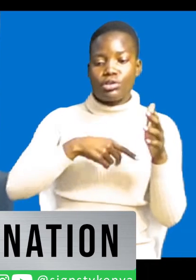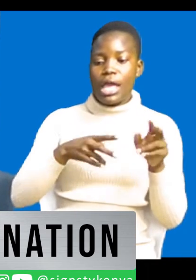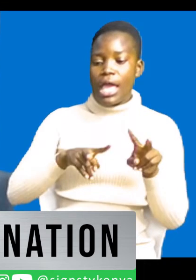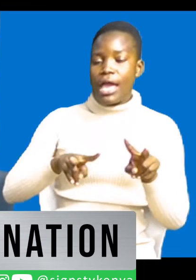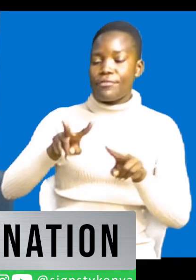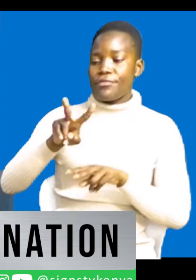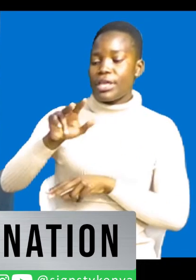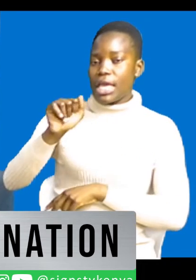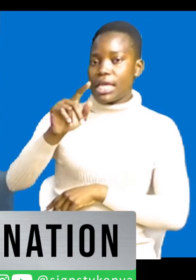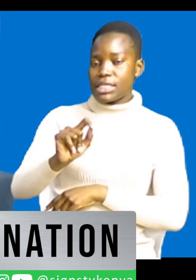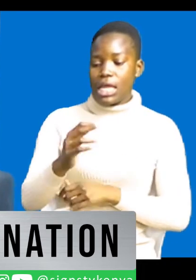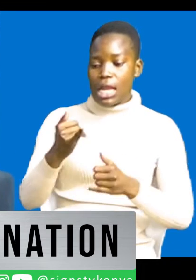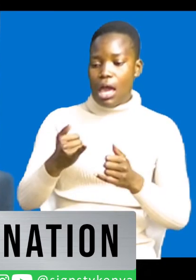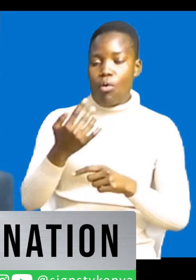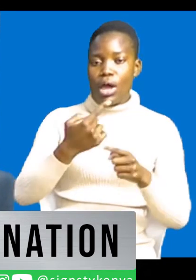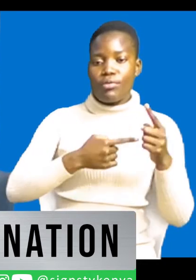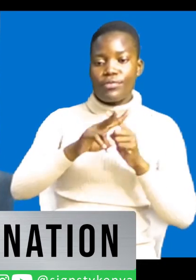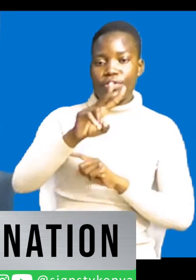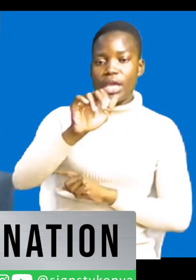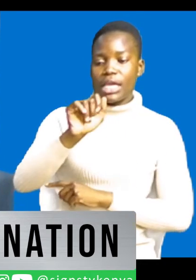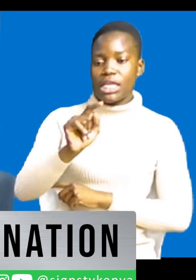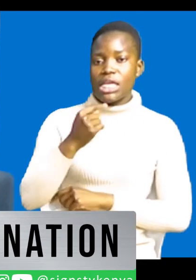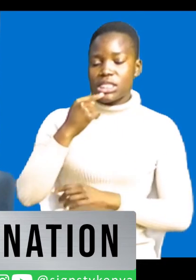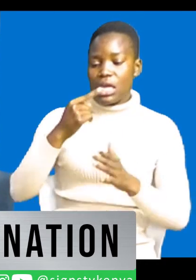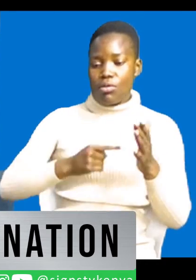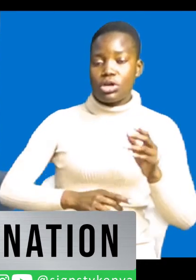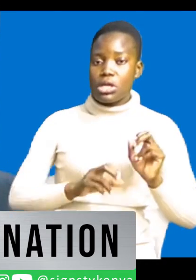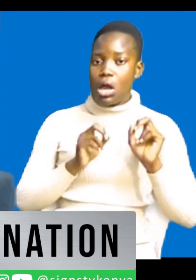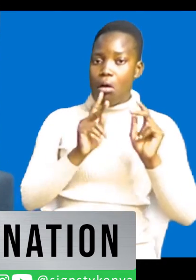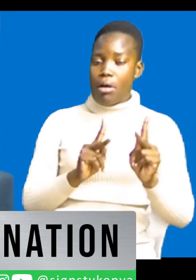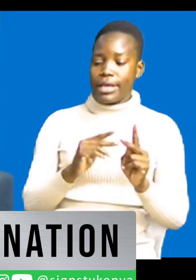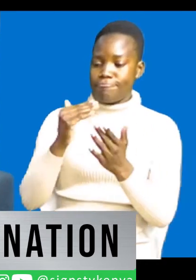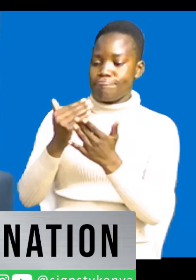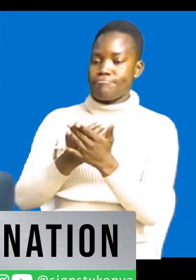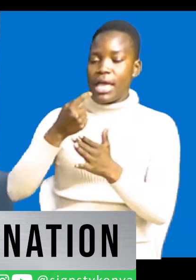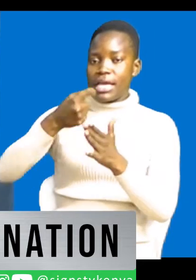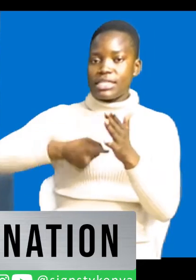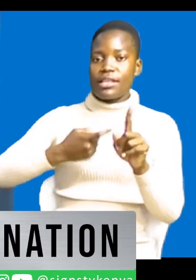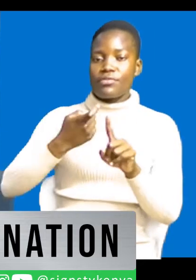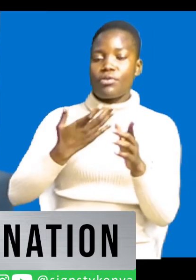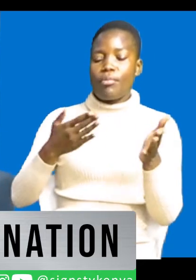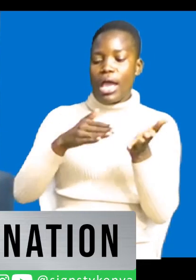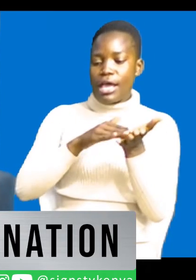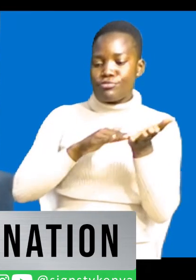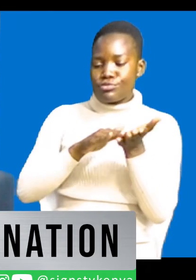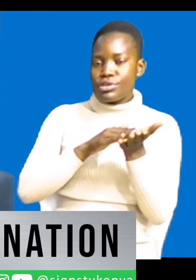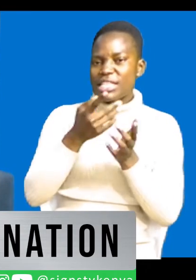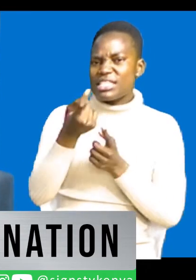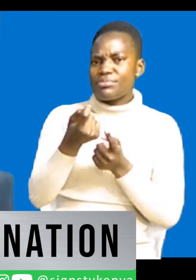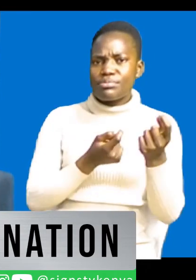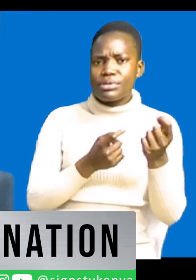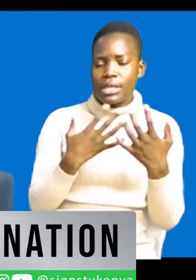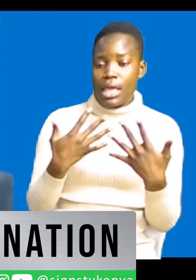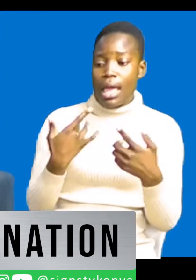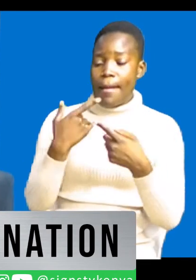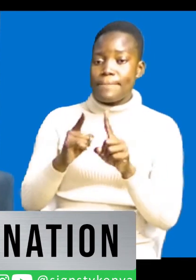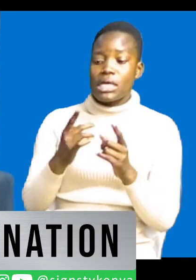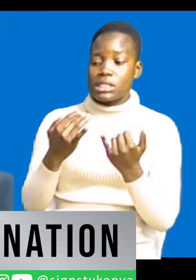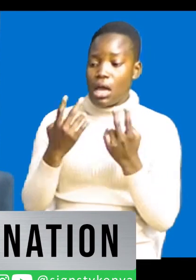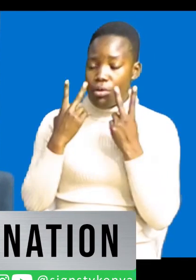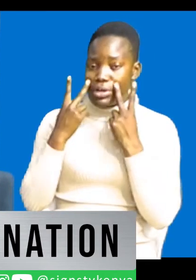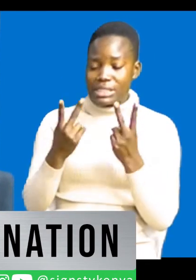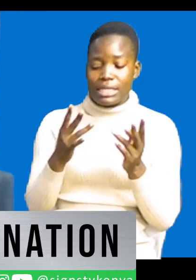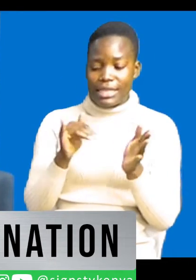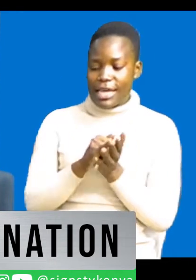wakapitisha hiyo VAT. Sasa tukaanza kusema, okay basi, toa taxes kwa basic and essential commodities. Lakini tunaona